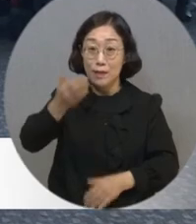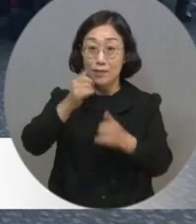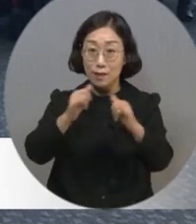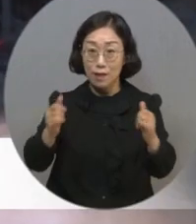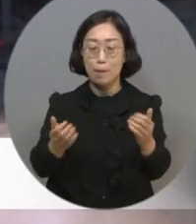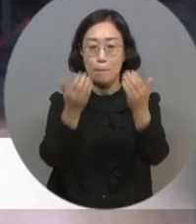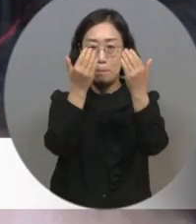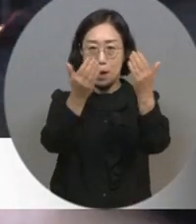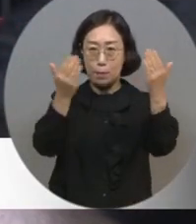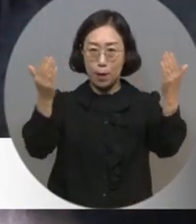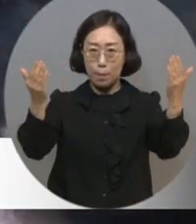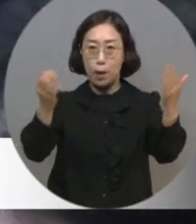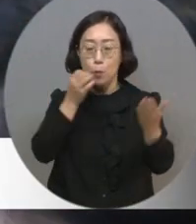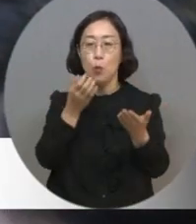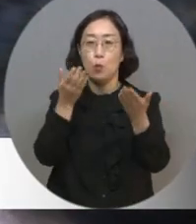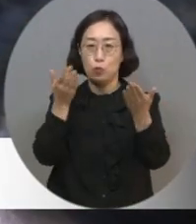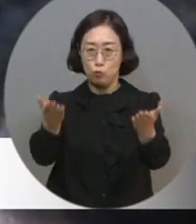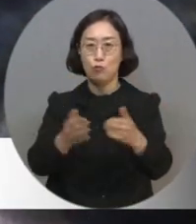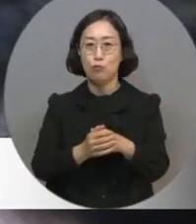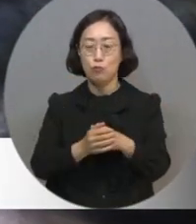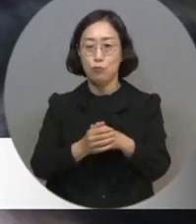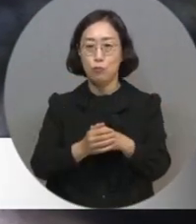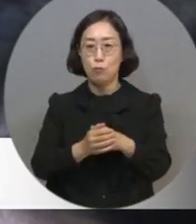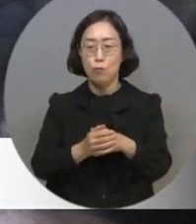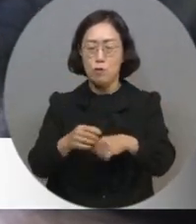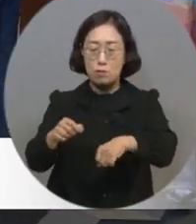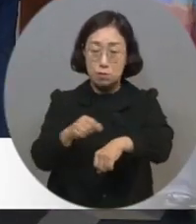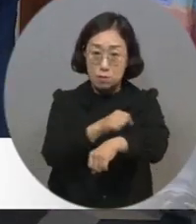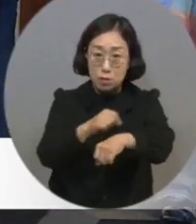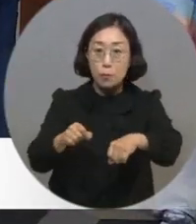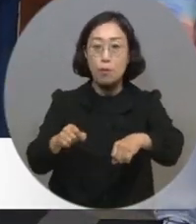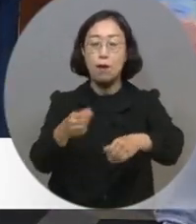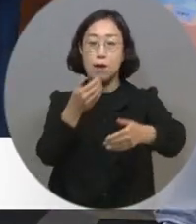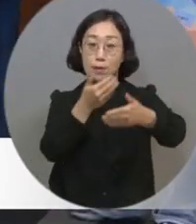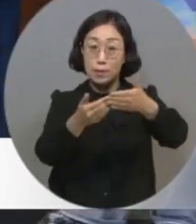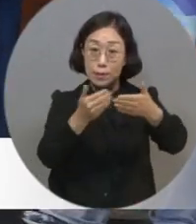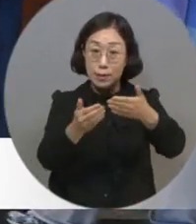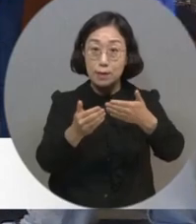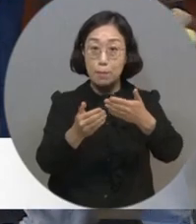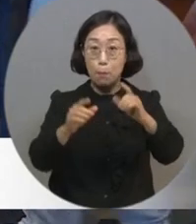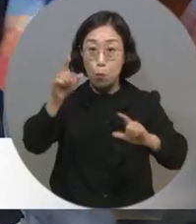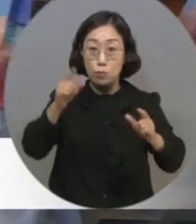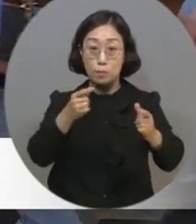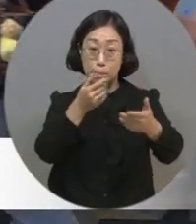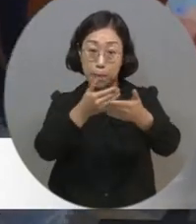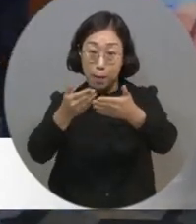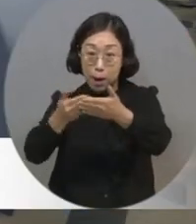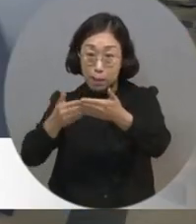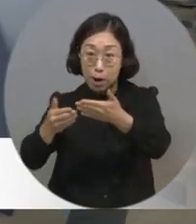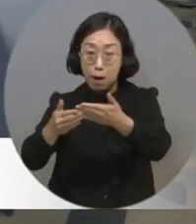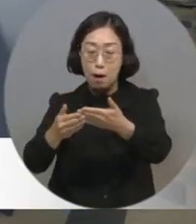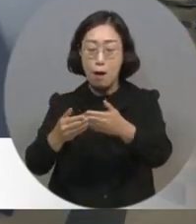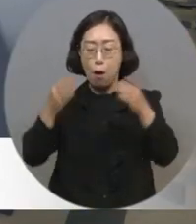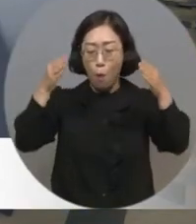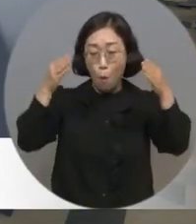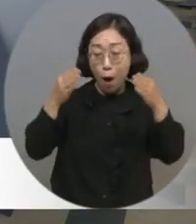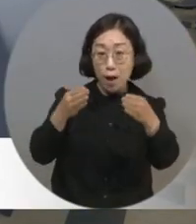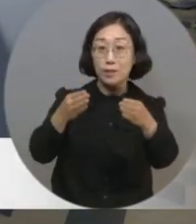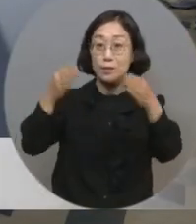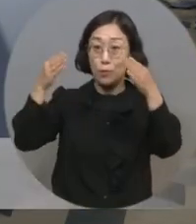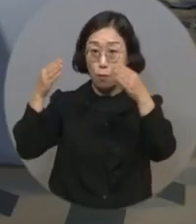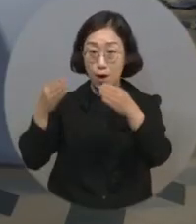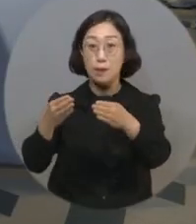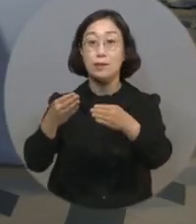선보입니다. 장애 미술 시장에서 독창적인 작품 세계를 구축한 예술가들을 주목하는 자기로 많은